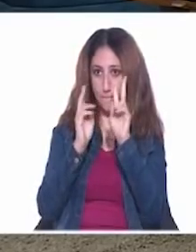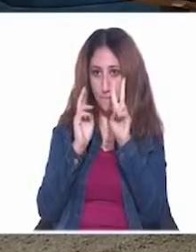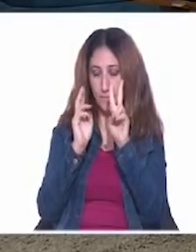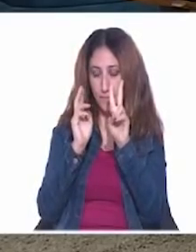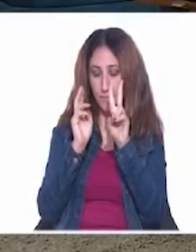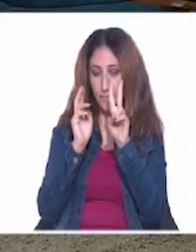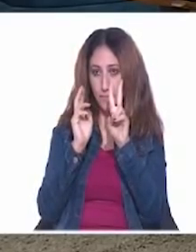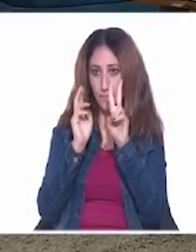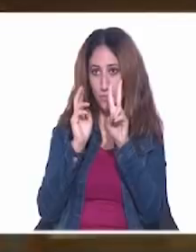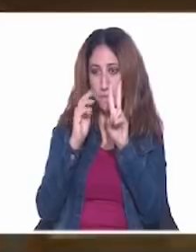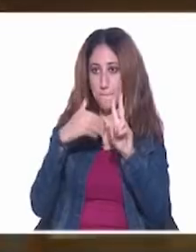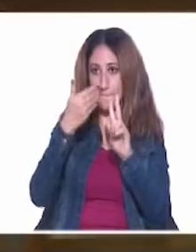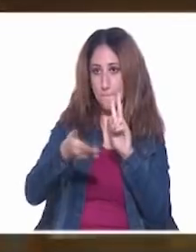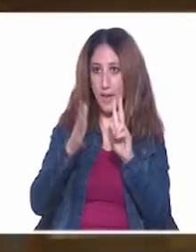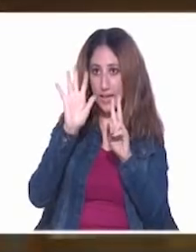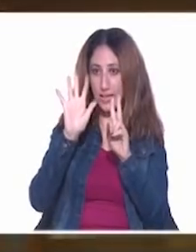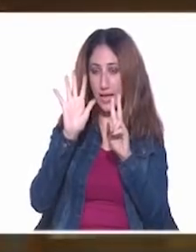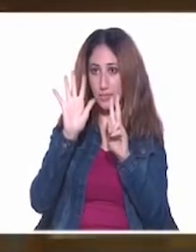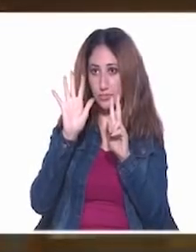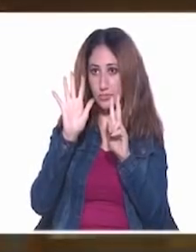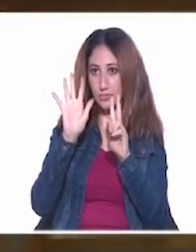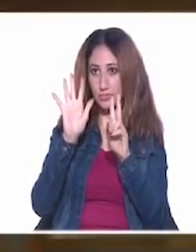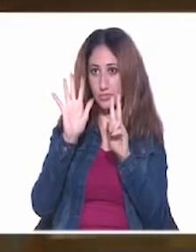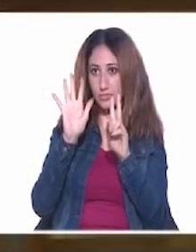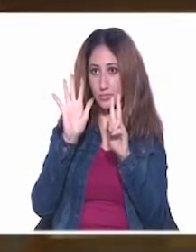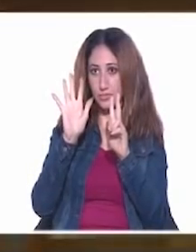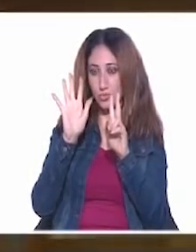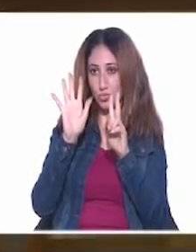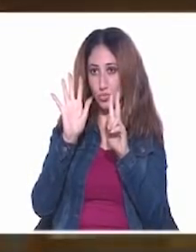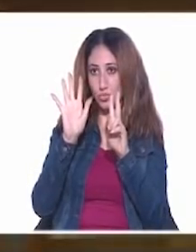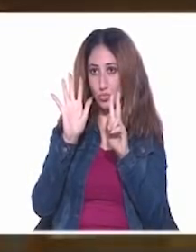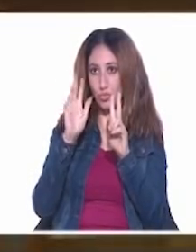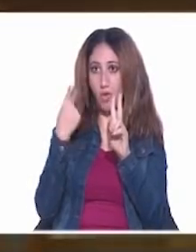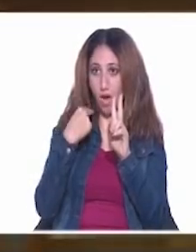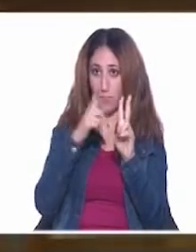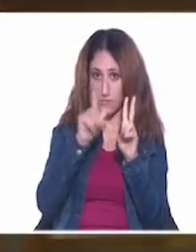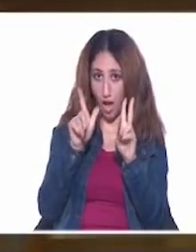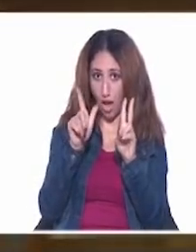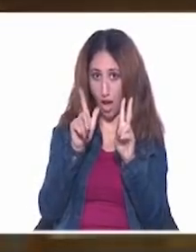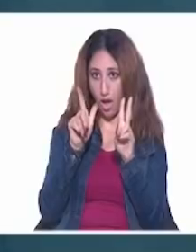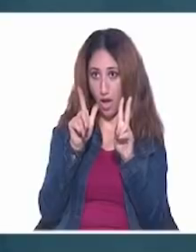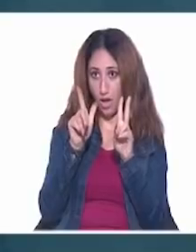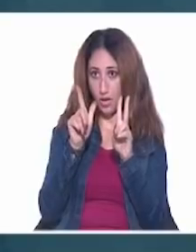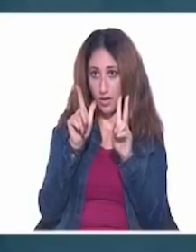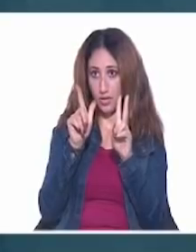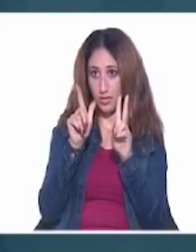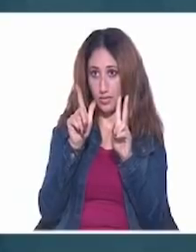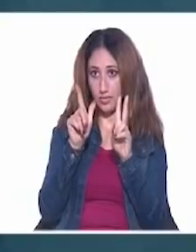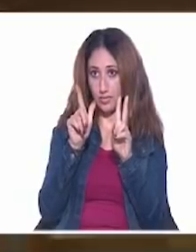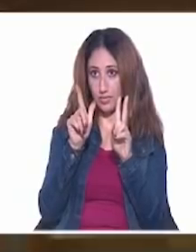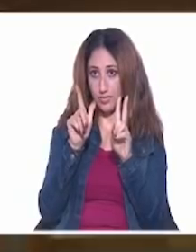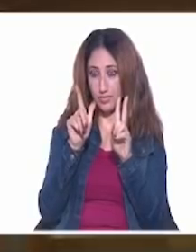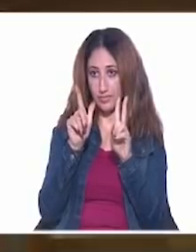فكر في رقم من 1 لـ 5. 2. يس قوله. الرقم صح؟ قول رقم اللي قبل.